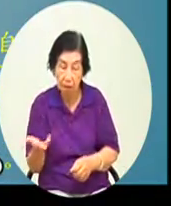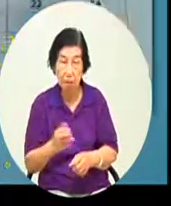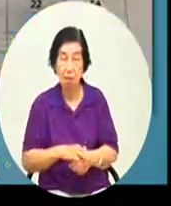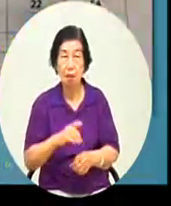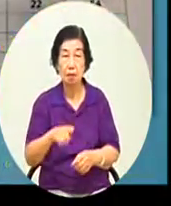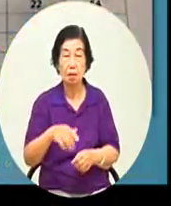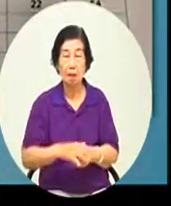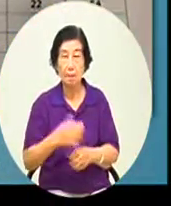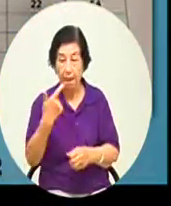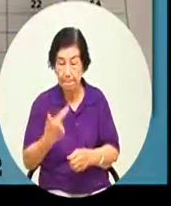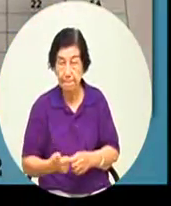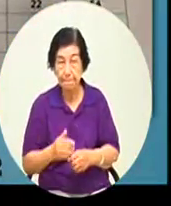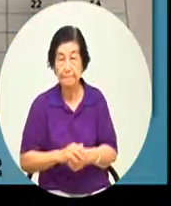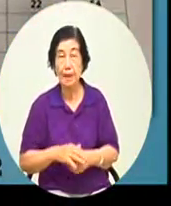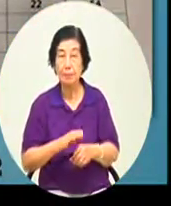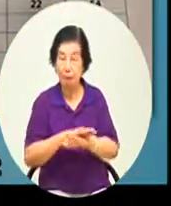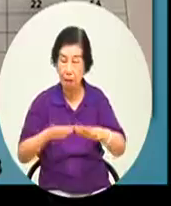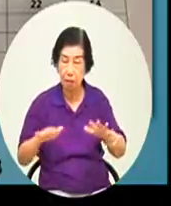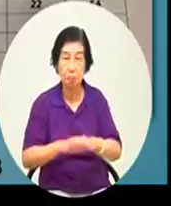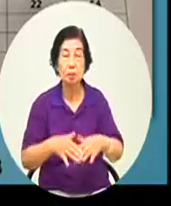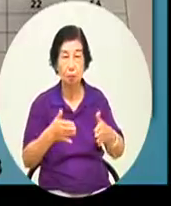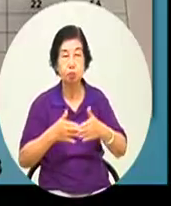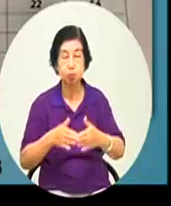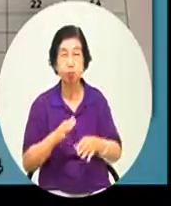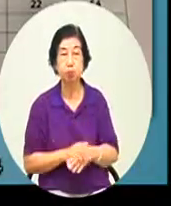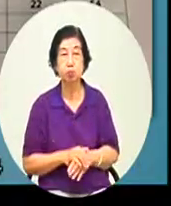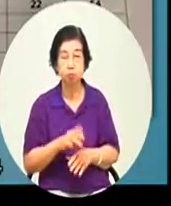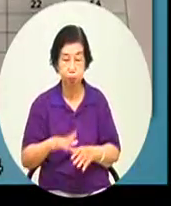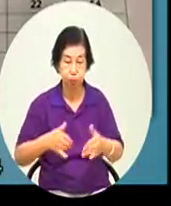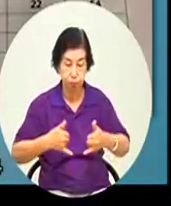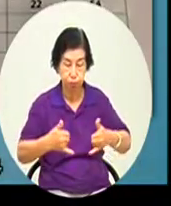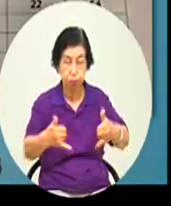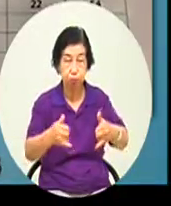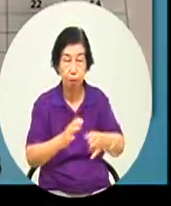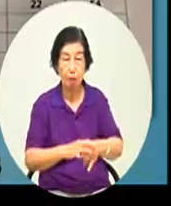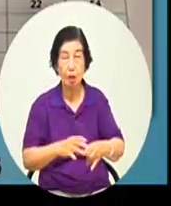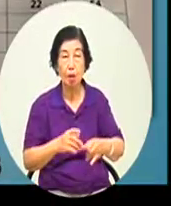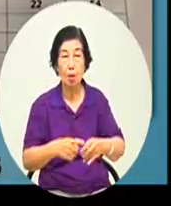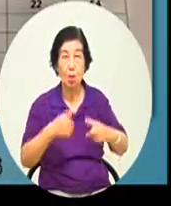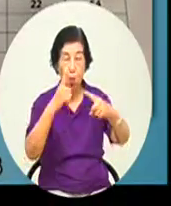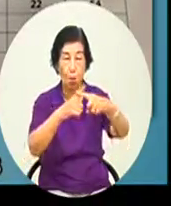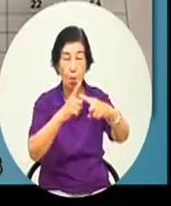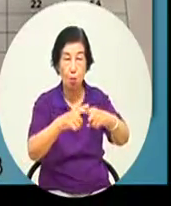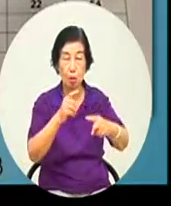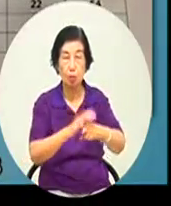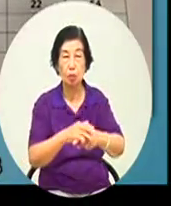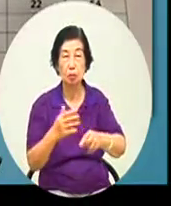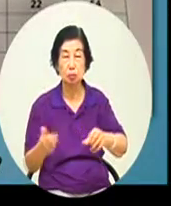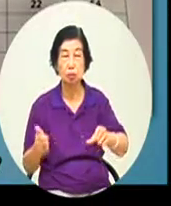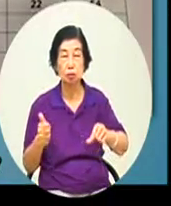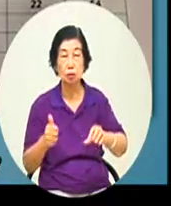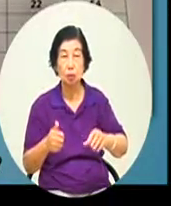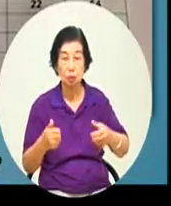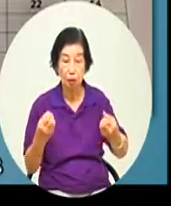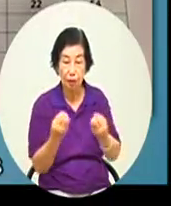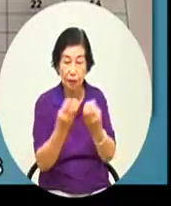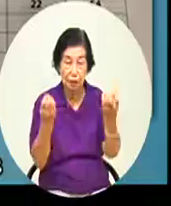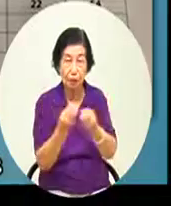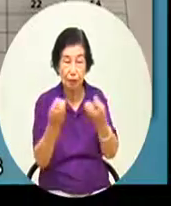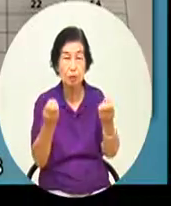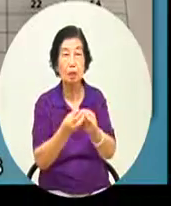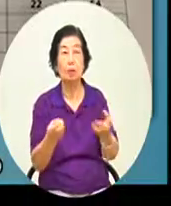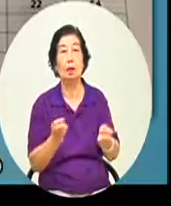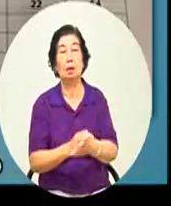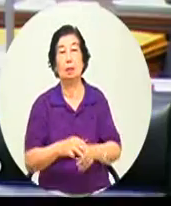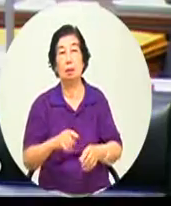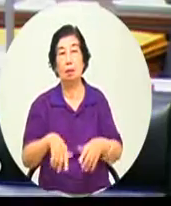注意一下安全哈。我们不希望就是说在这些路口老是上榜啊。哦，那在交通没改善的地方永远没